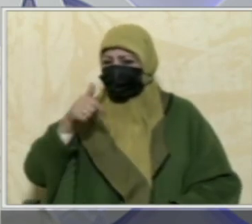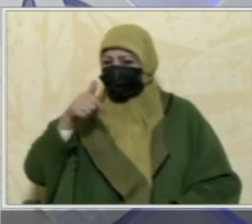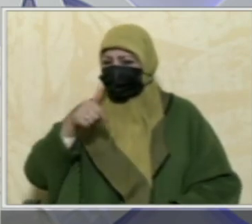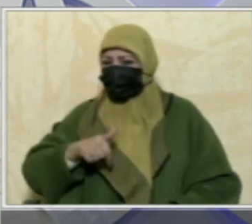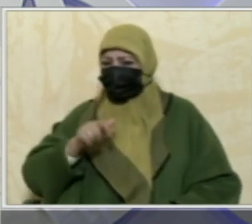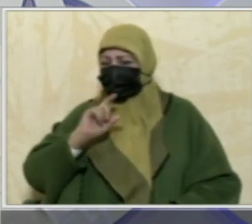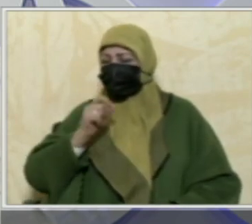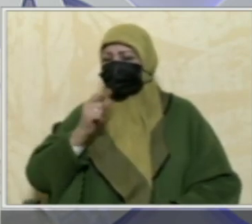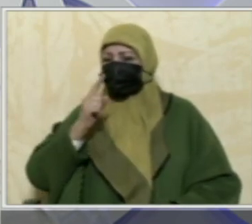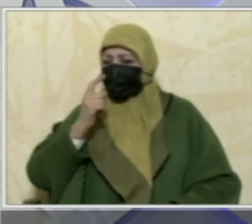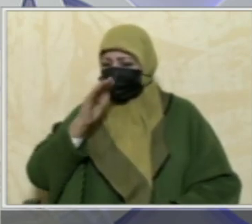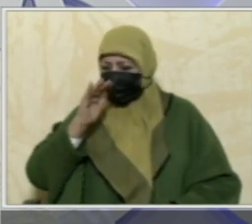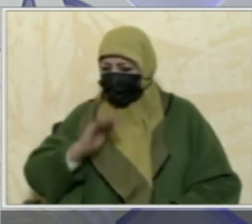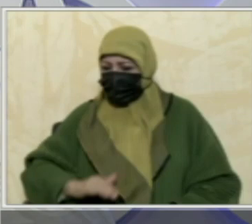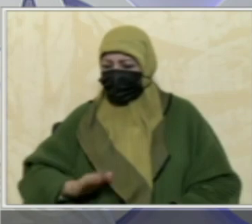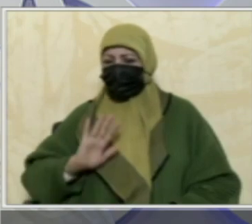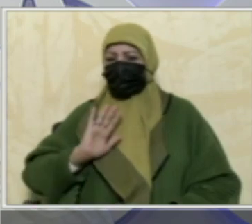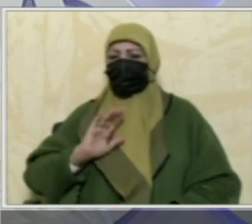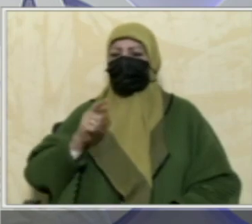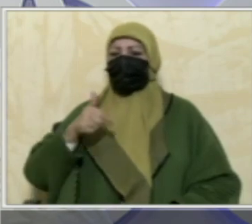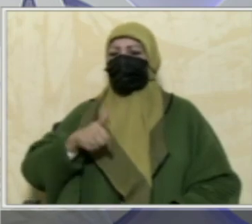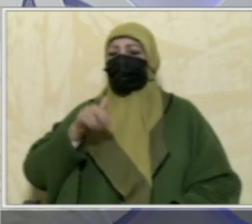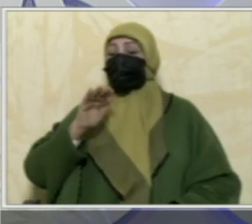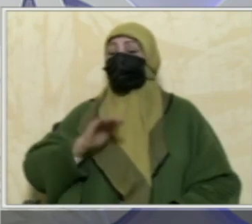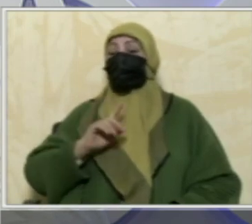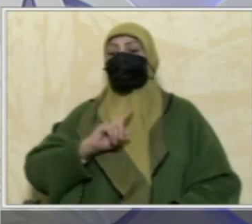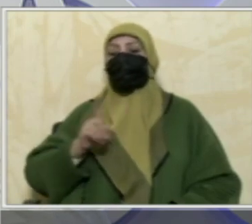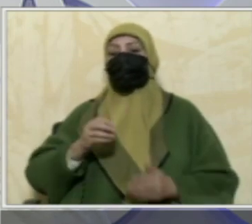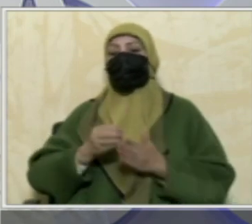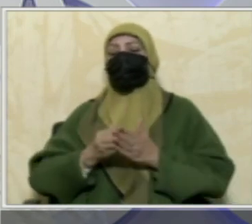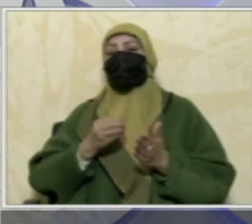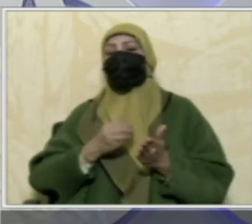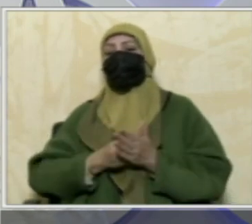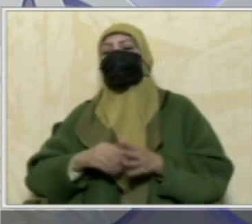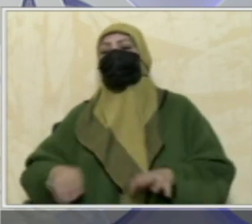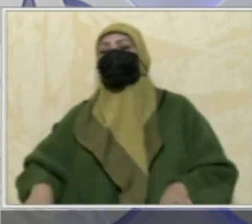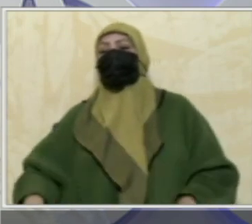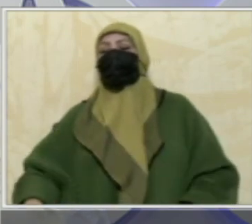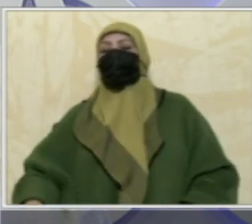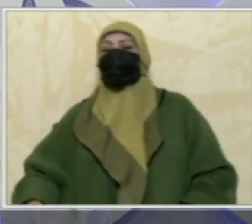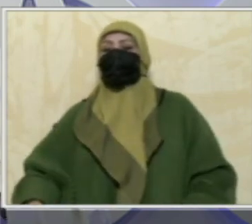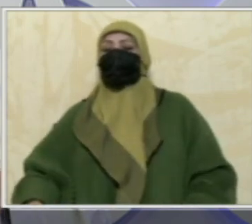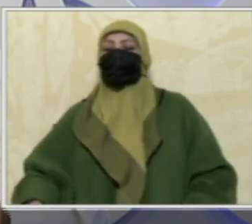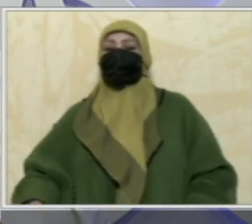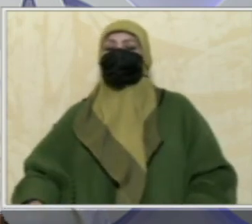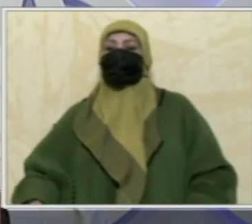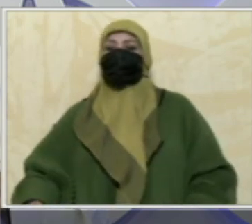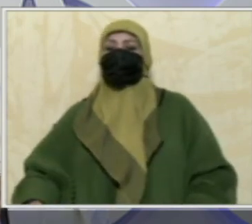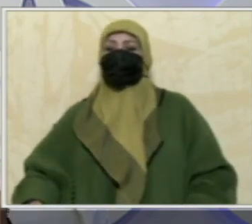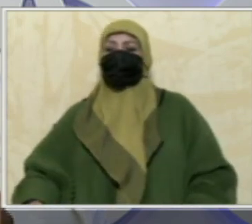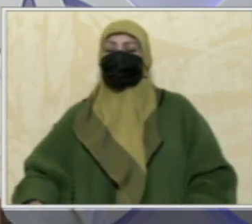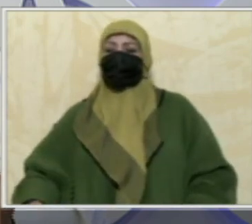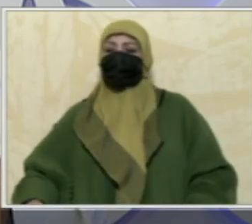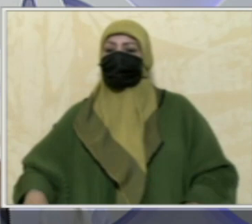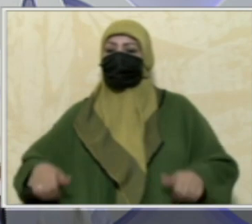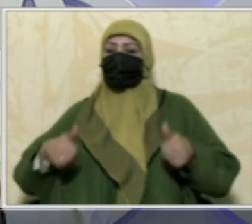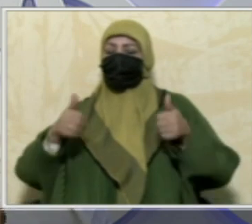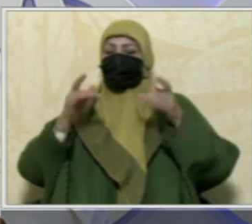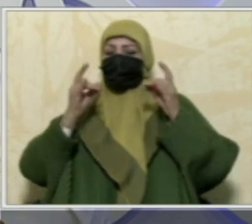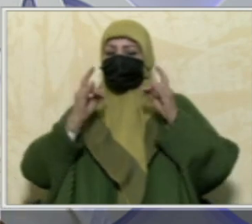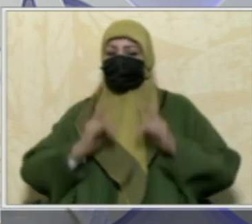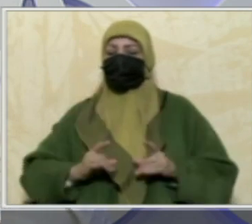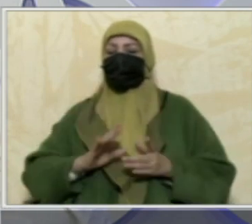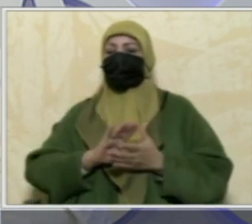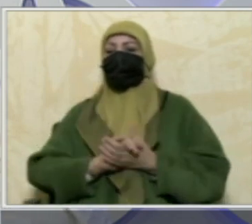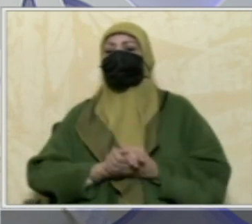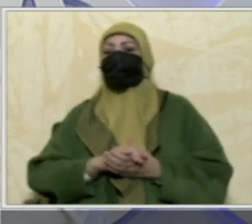سته اشهر اذا نتكلم عليه حالتين حاله كمال وافضليه لا شك ان السنه هو الافضل هو